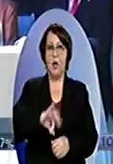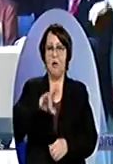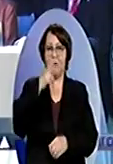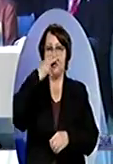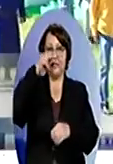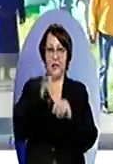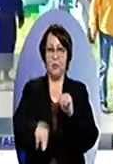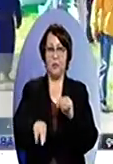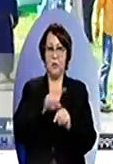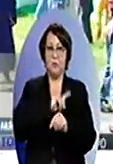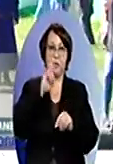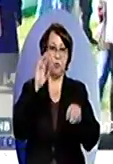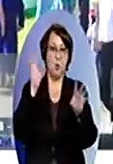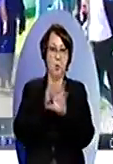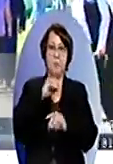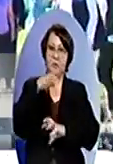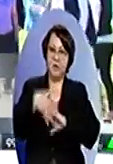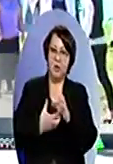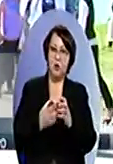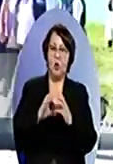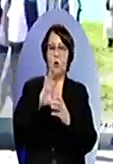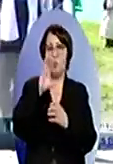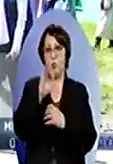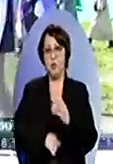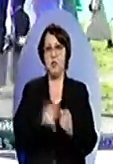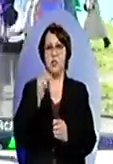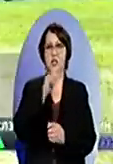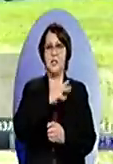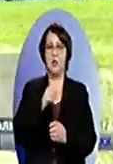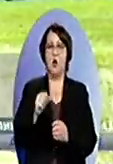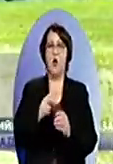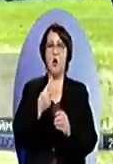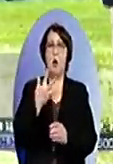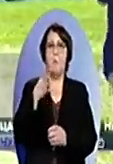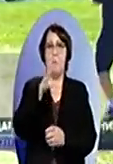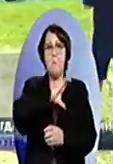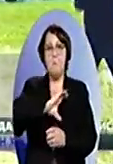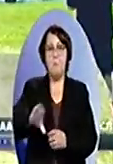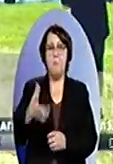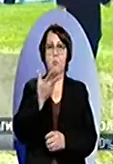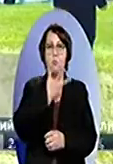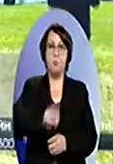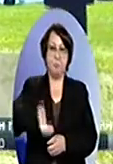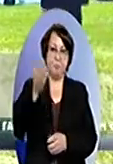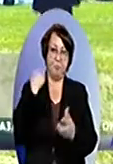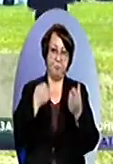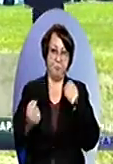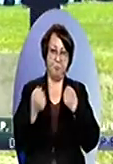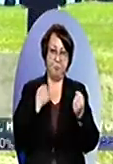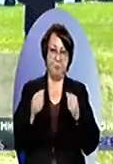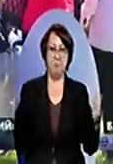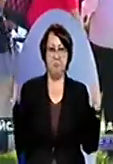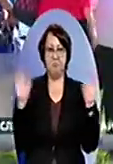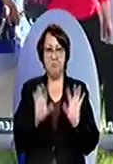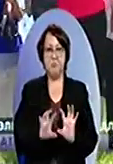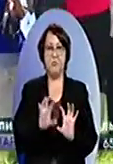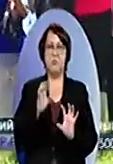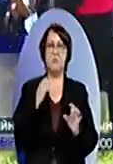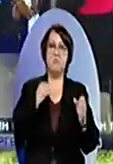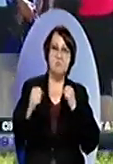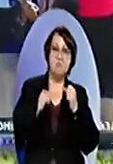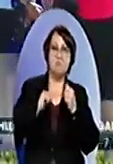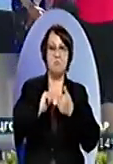тэмцээнийг зохион байгуулж, дэлхийн болон олон улсын чансааны 25 байгууллагын 300 гаруй тамирчид тус тэмцээнд оролцсон юм.